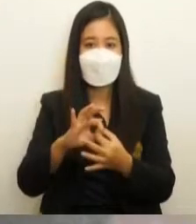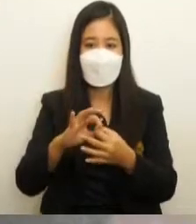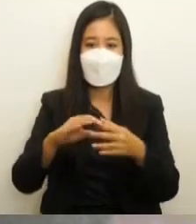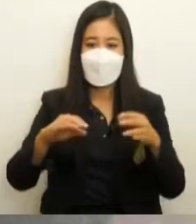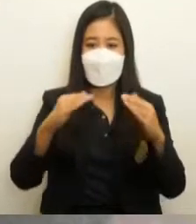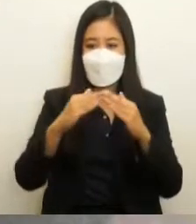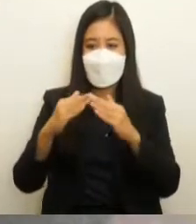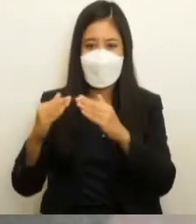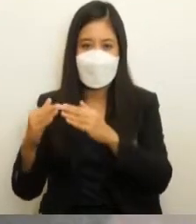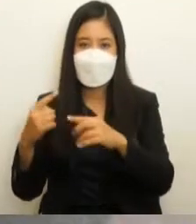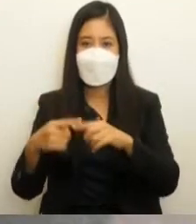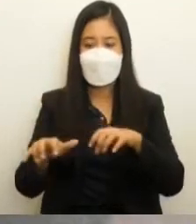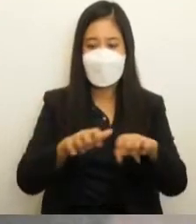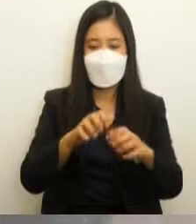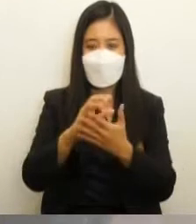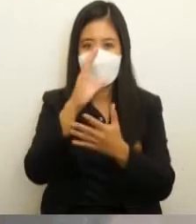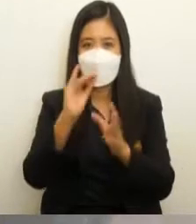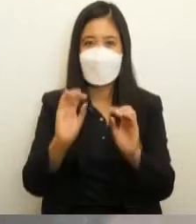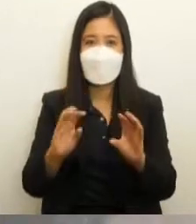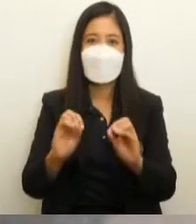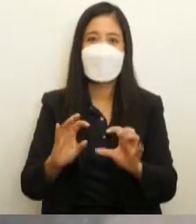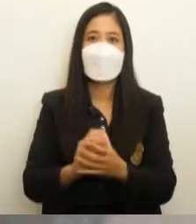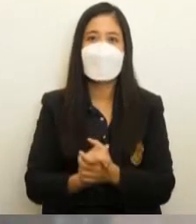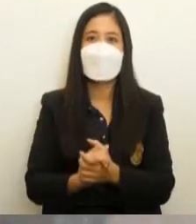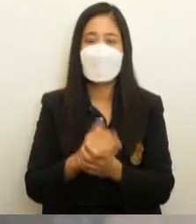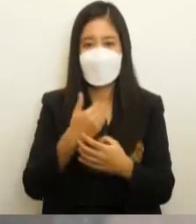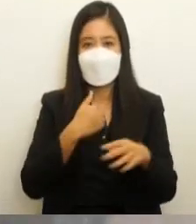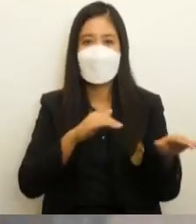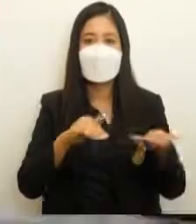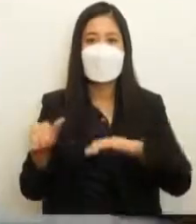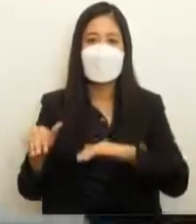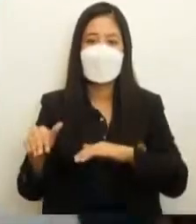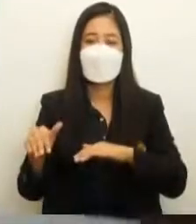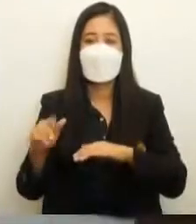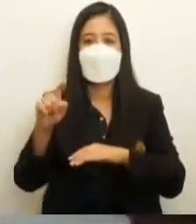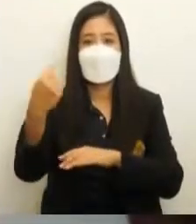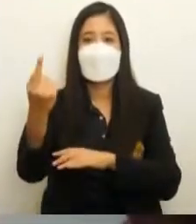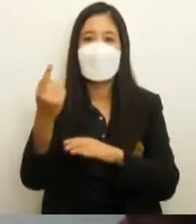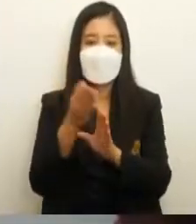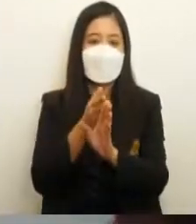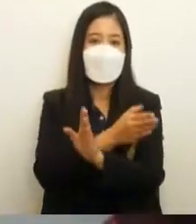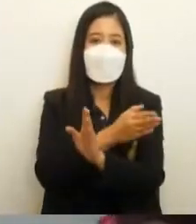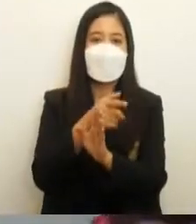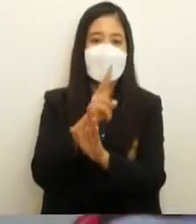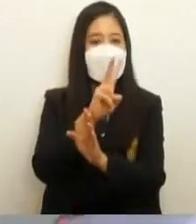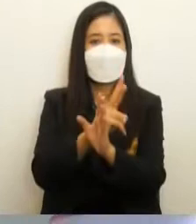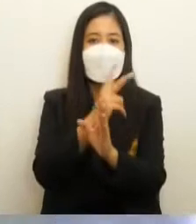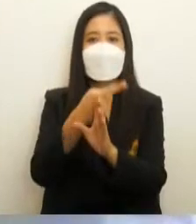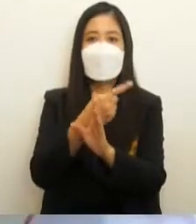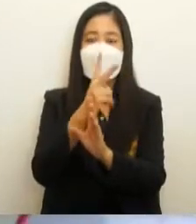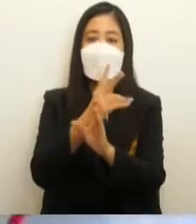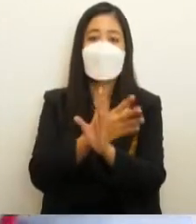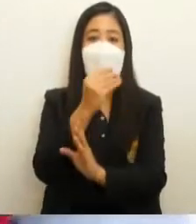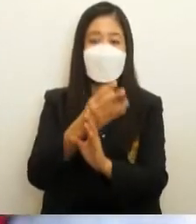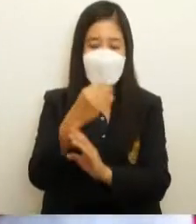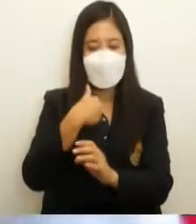พแล้วก็เรื่องของการจัดการเรียนการสอน พร้อมครับคือเรามีการเตรียมการก่อนการเปิดเทอมประมาณ2อาทิตย์มีการประชุมวางแผนกับคุ